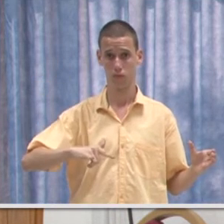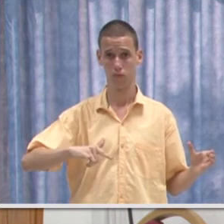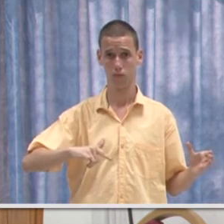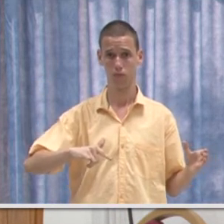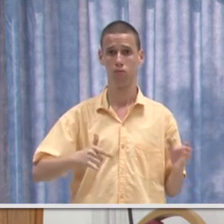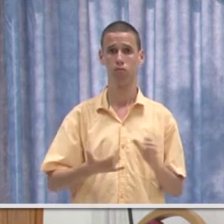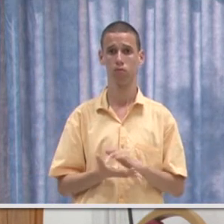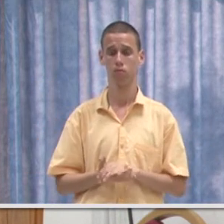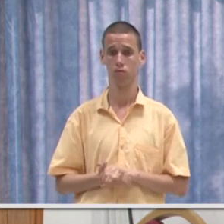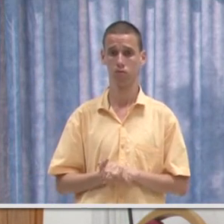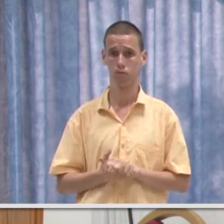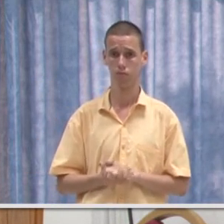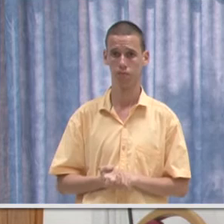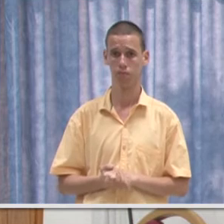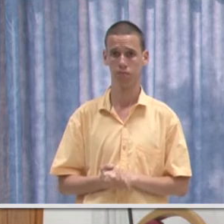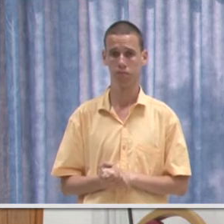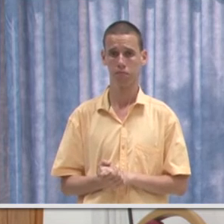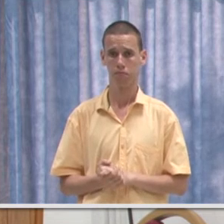instruction. Alors,